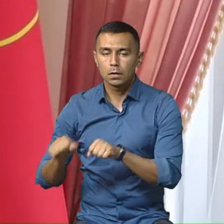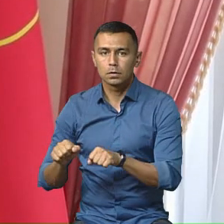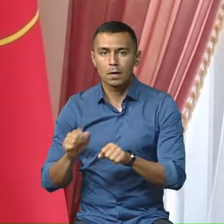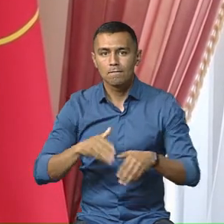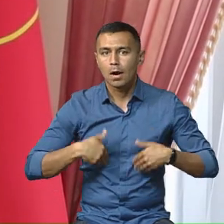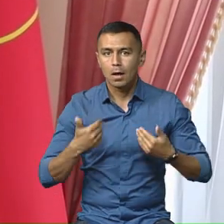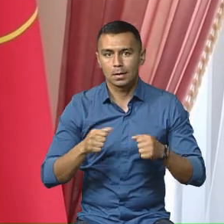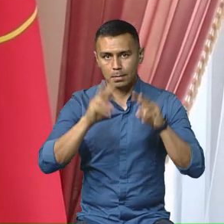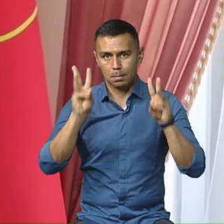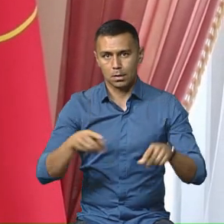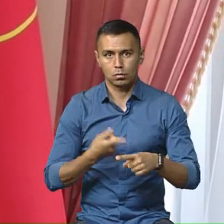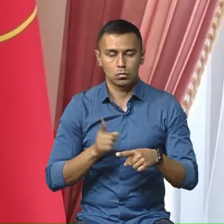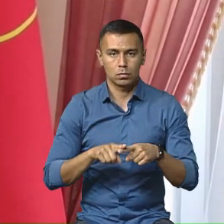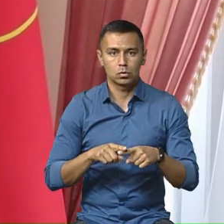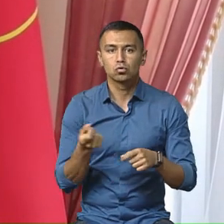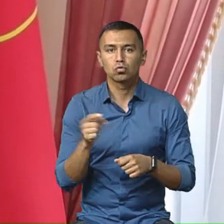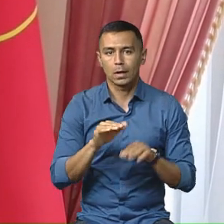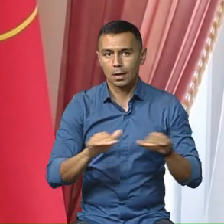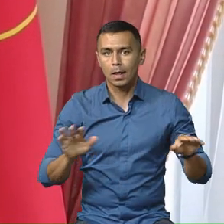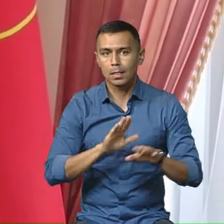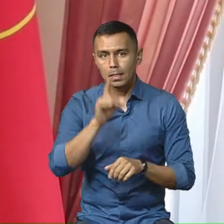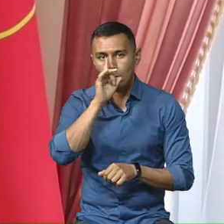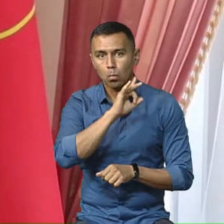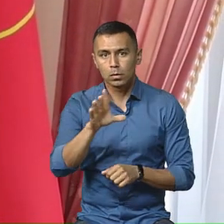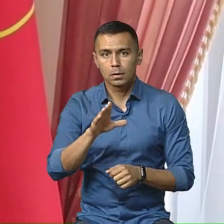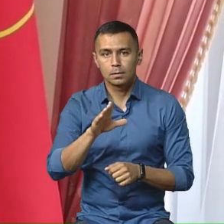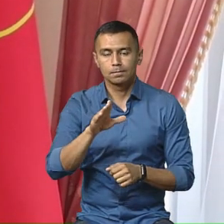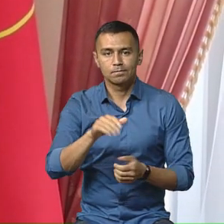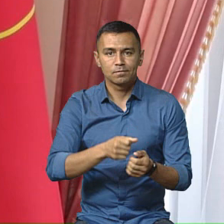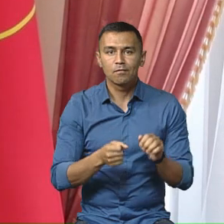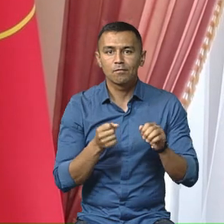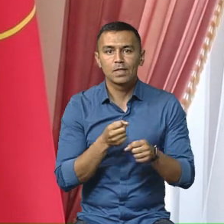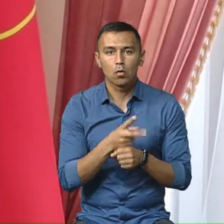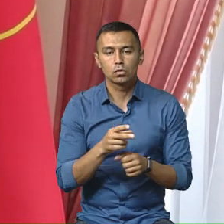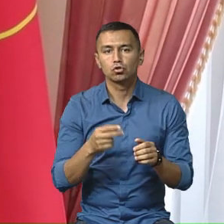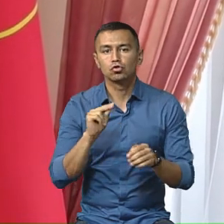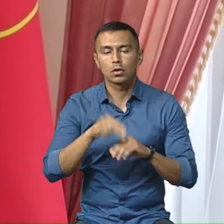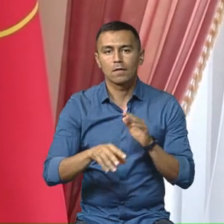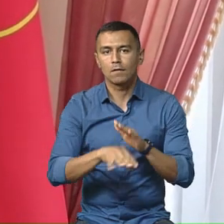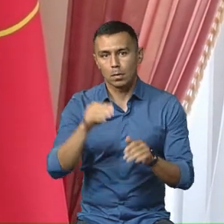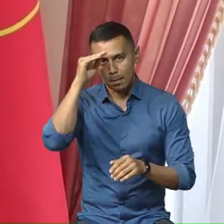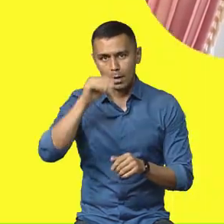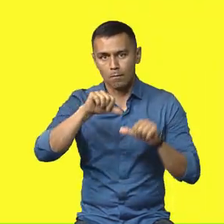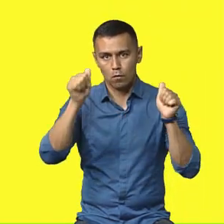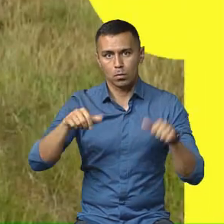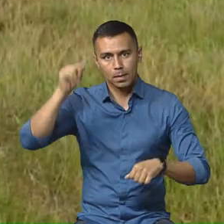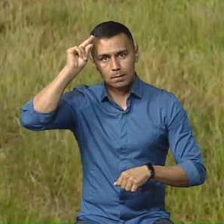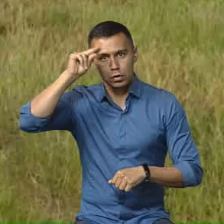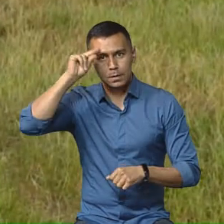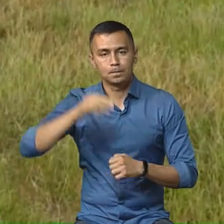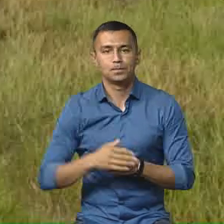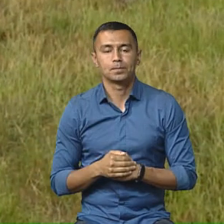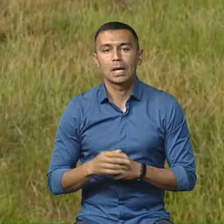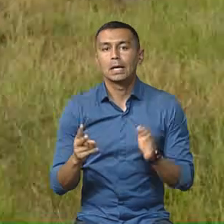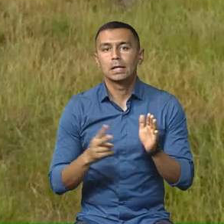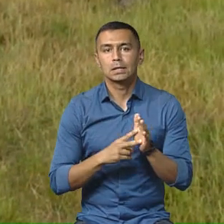варіанти забезпечення цього. Жодна дитина не буде відрахована через вибрану батьками форму навчання.